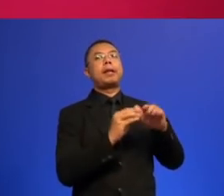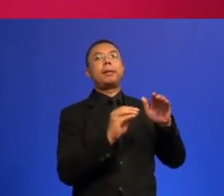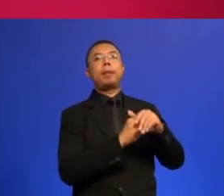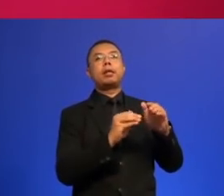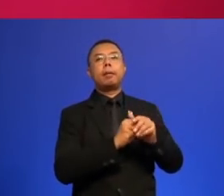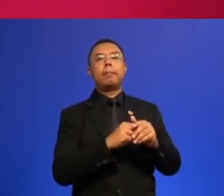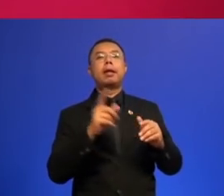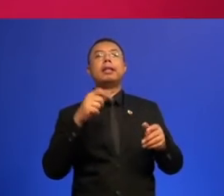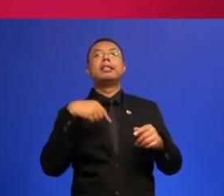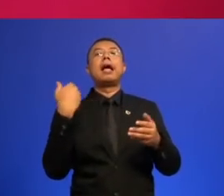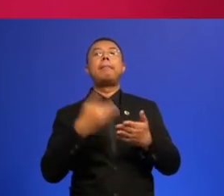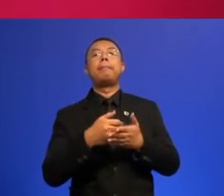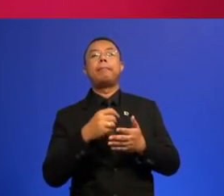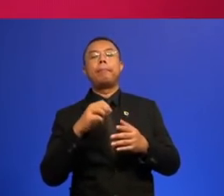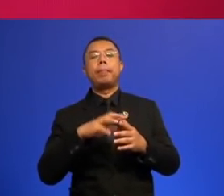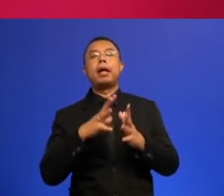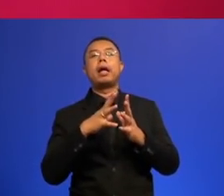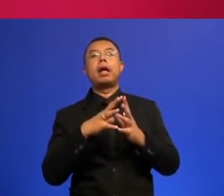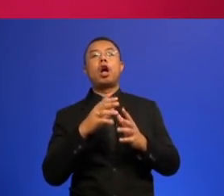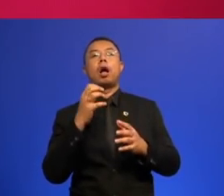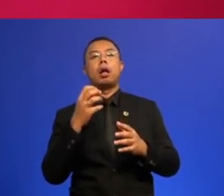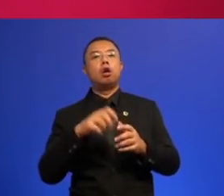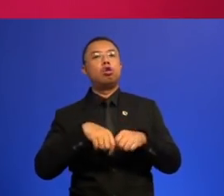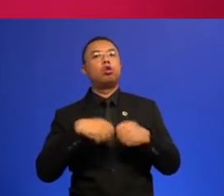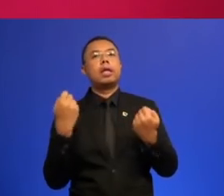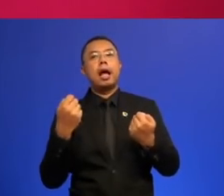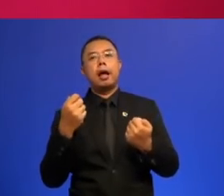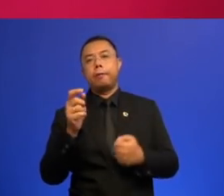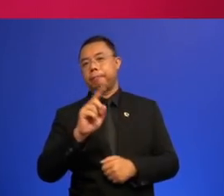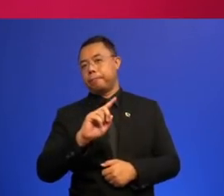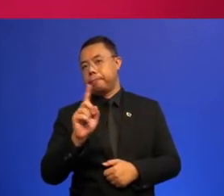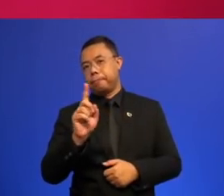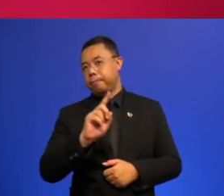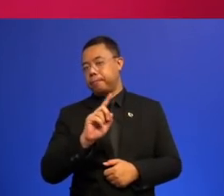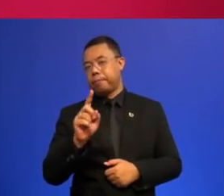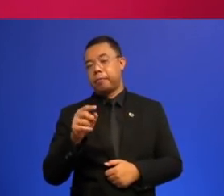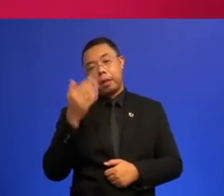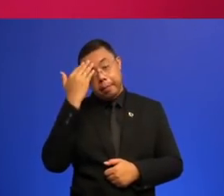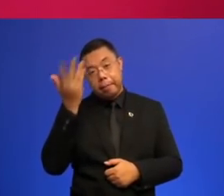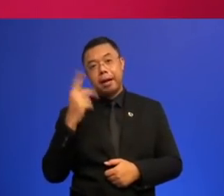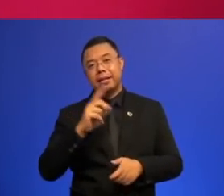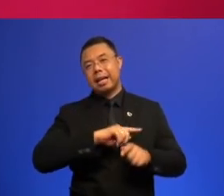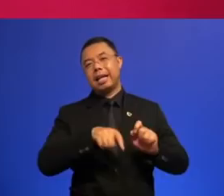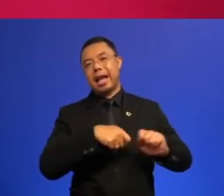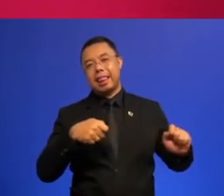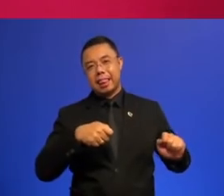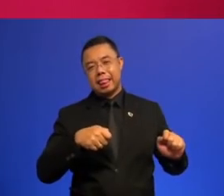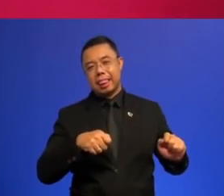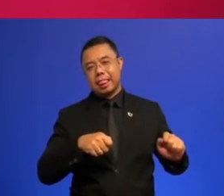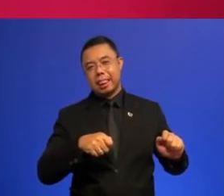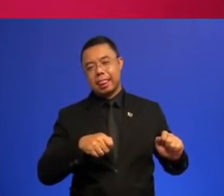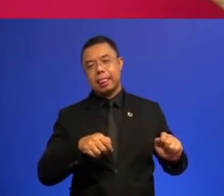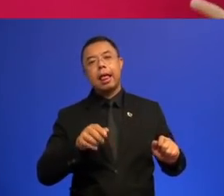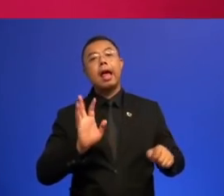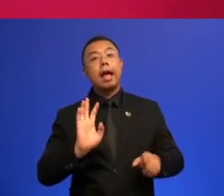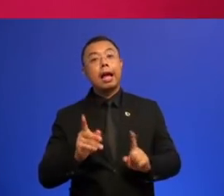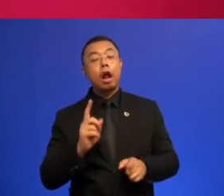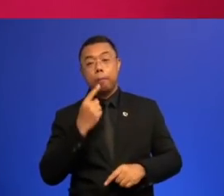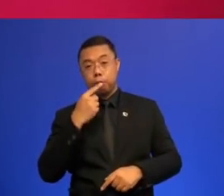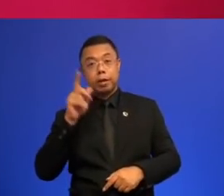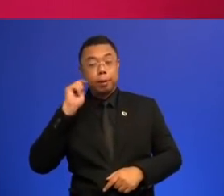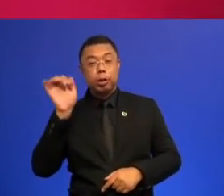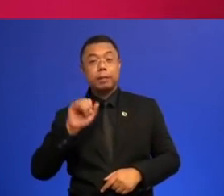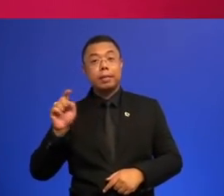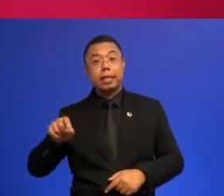sampai dimakan rayap. Gak boleh begitu. Karena jadi ikatan nanti. Nah kalau punya